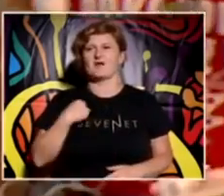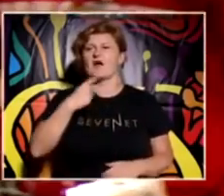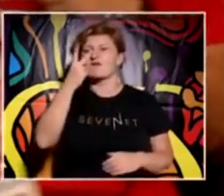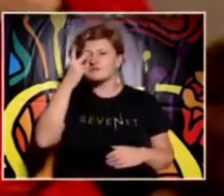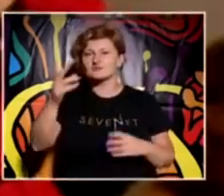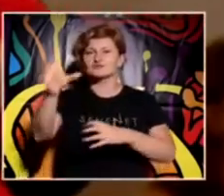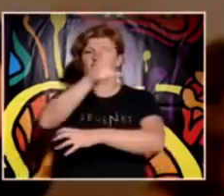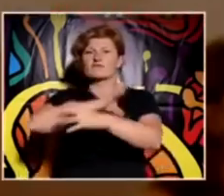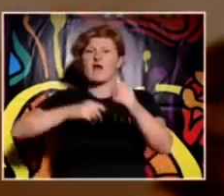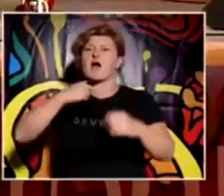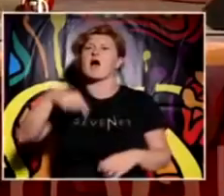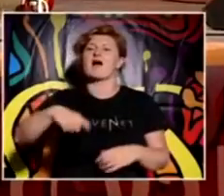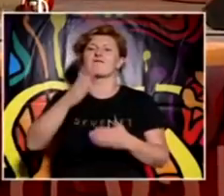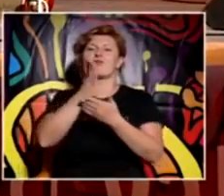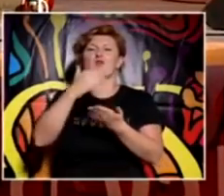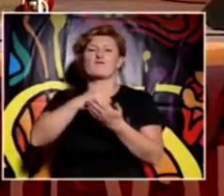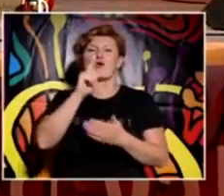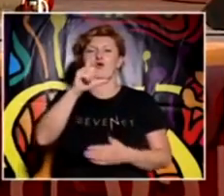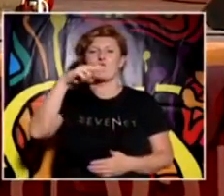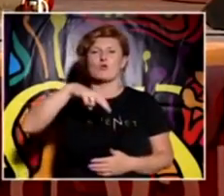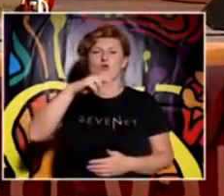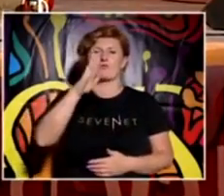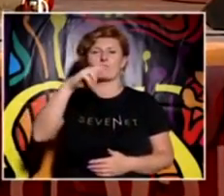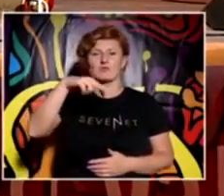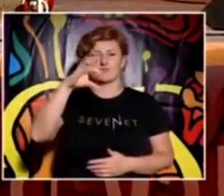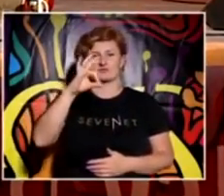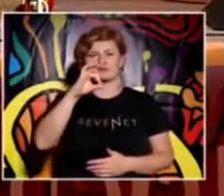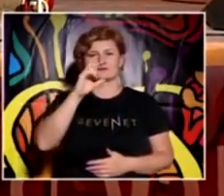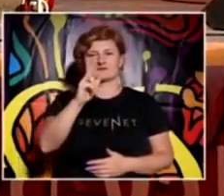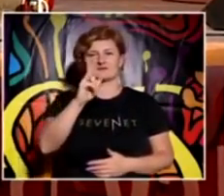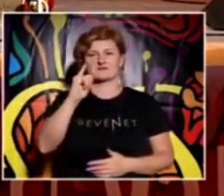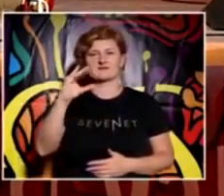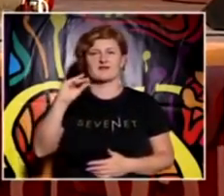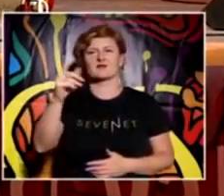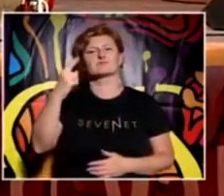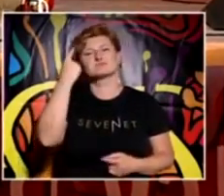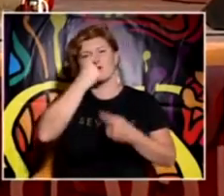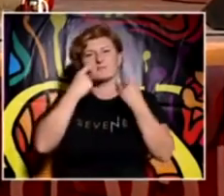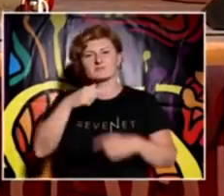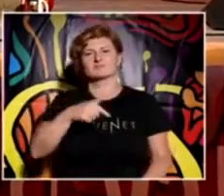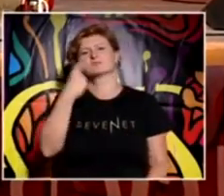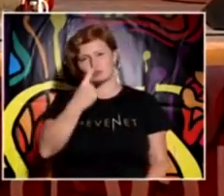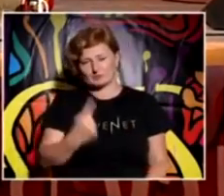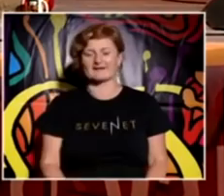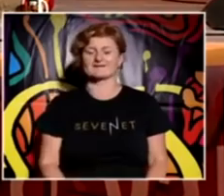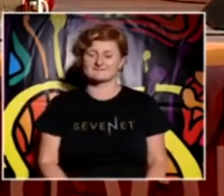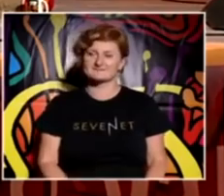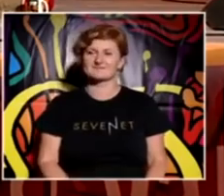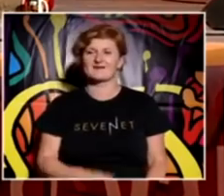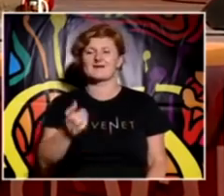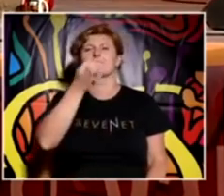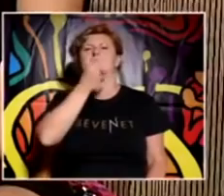świata, a co myślicie o Lubuskim? O województwie lubuskim. Ładne co myślicie jest? O województwie lubuskim, poza tym, że jest super? Jeszcze za